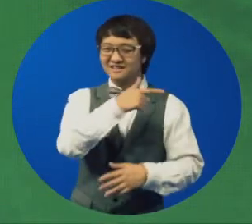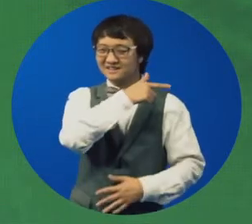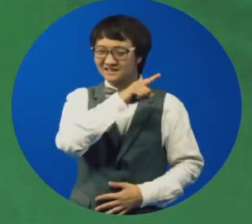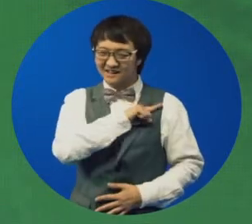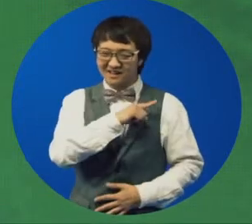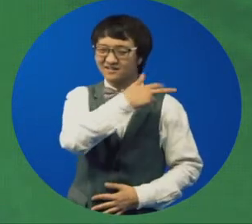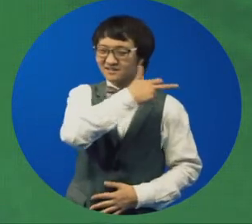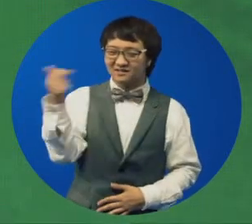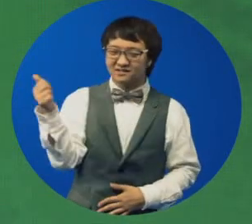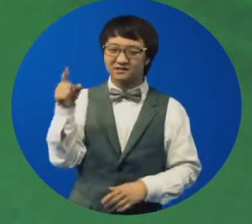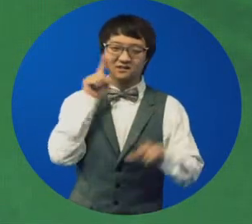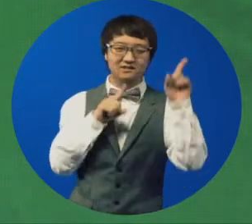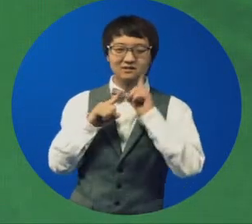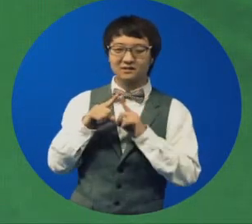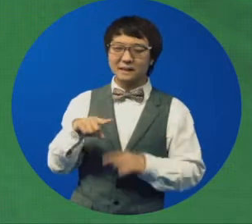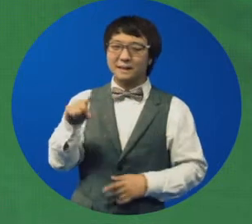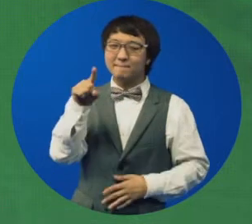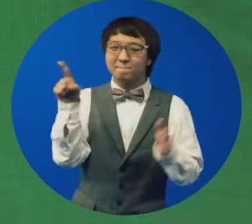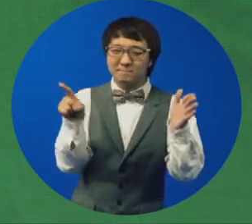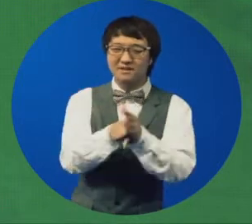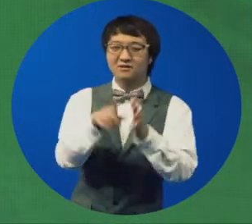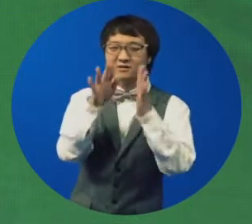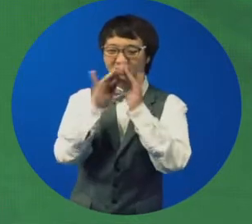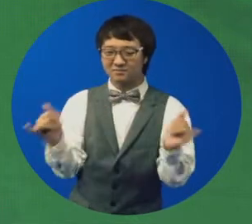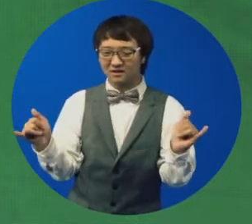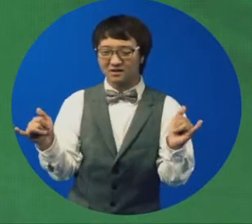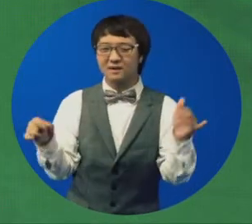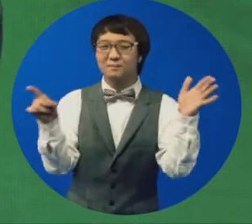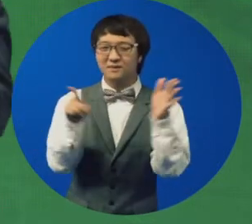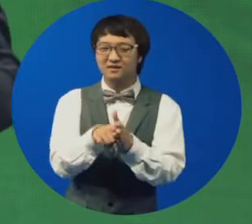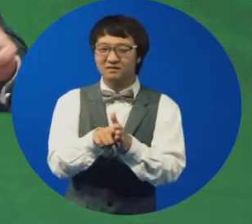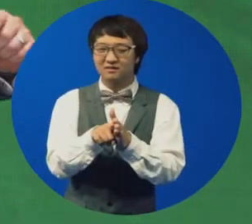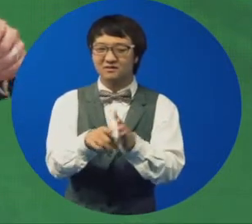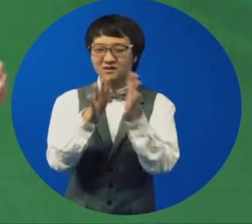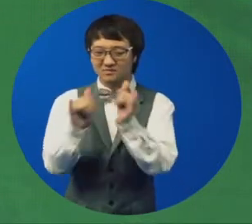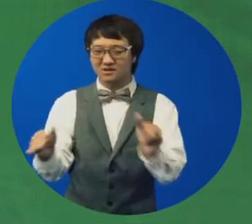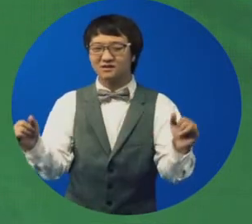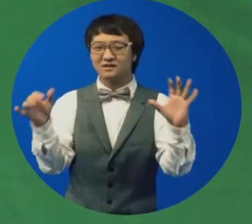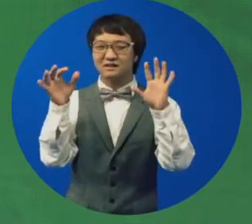가장 믿었던 사람들에게서 부부간에 가족간에 일어나는 상처일 겁니다.